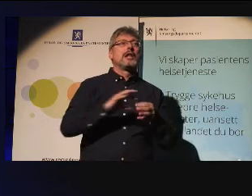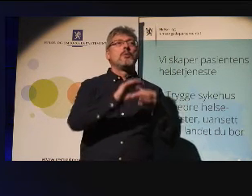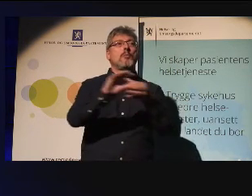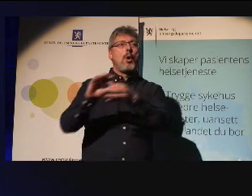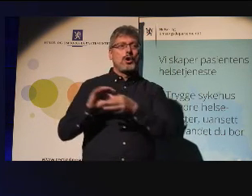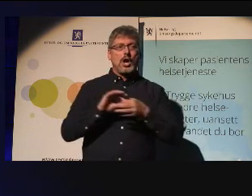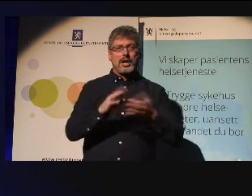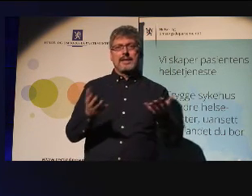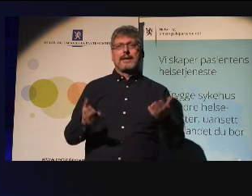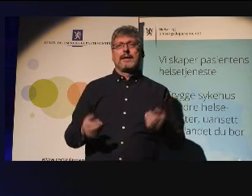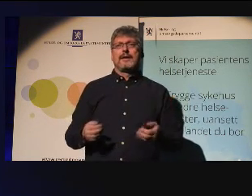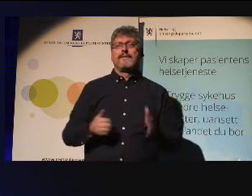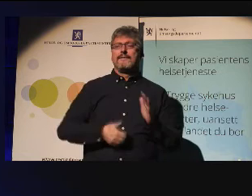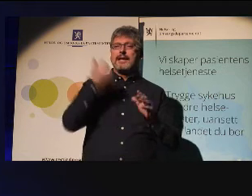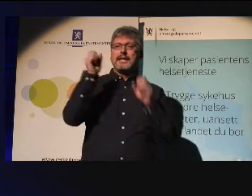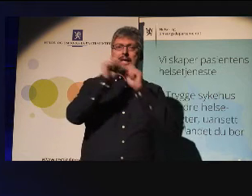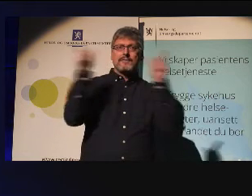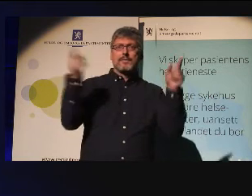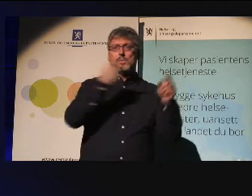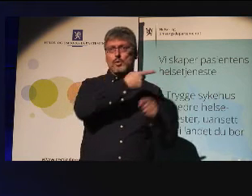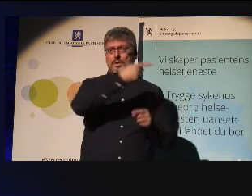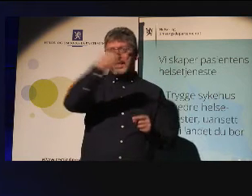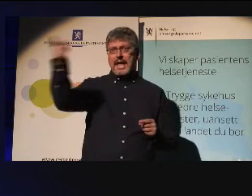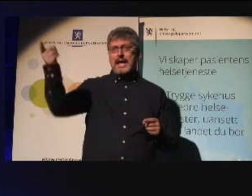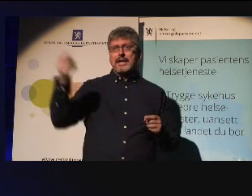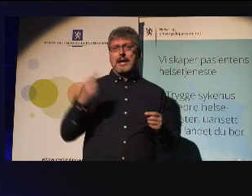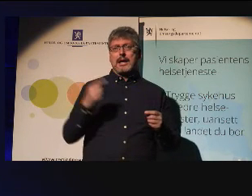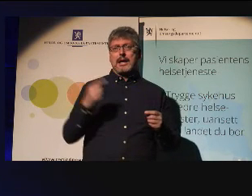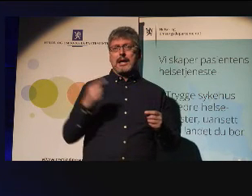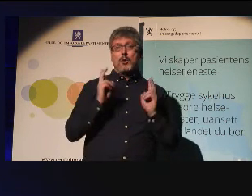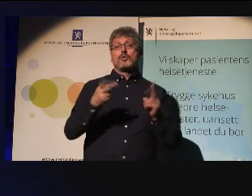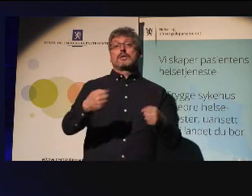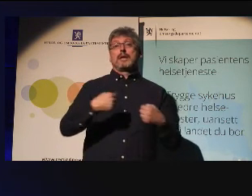viktig informasjon til dere og til meg.